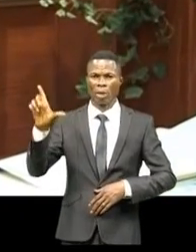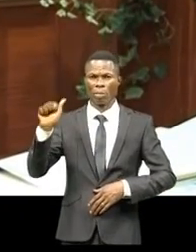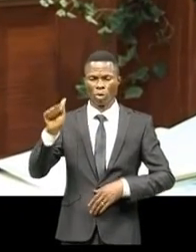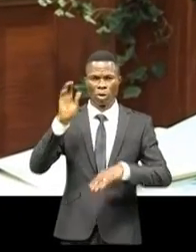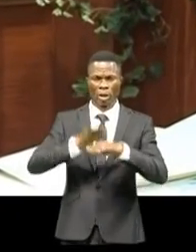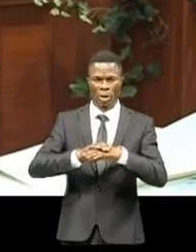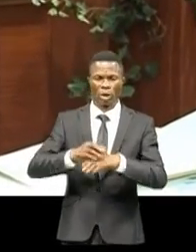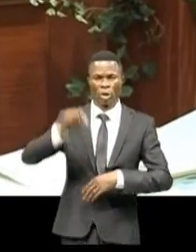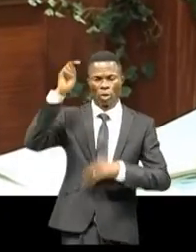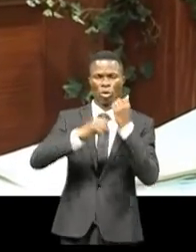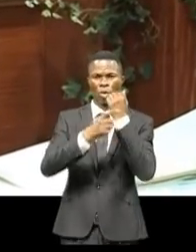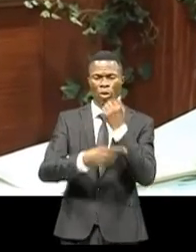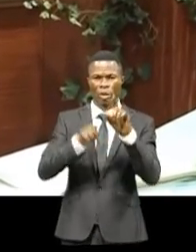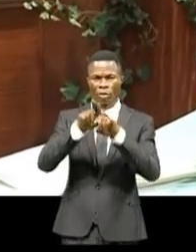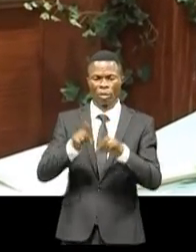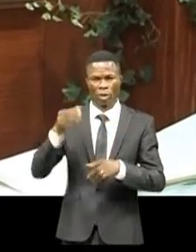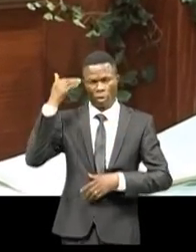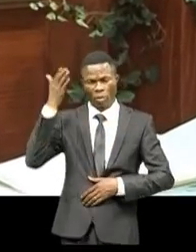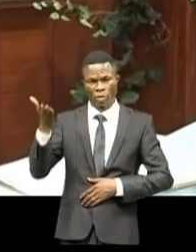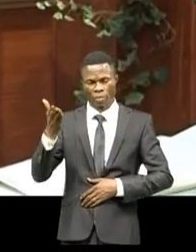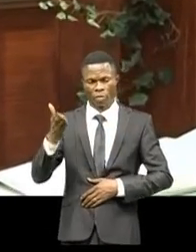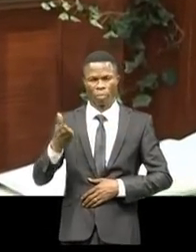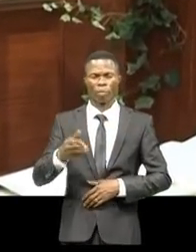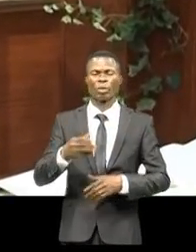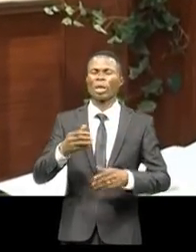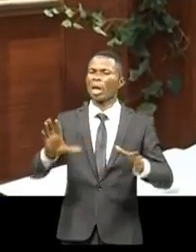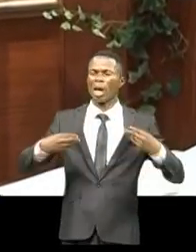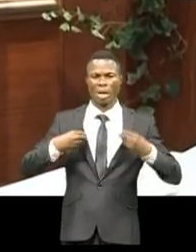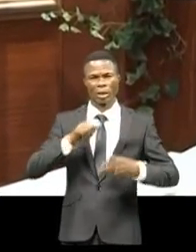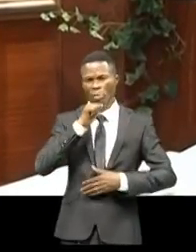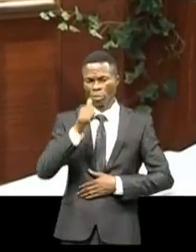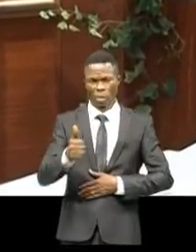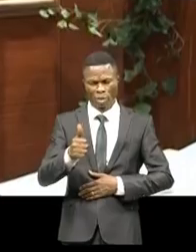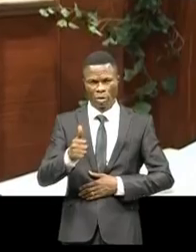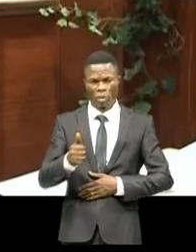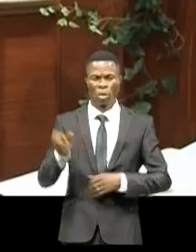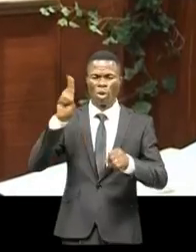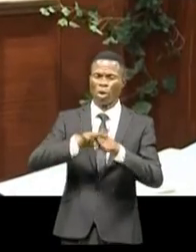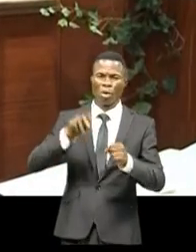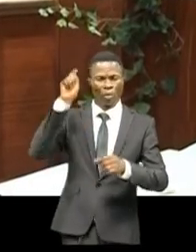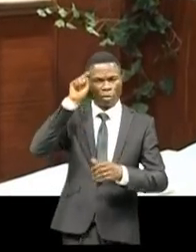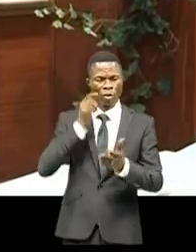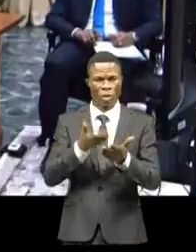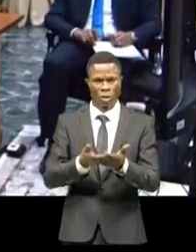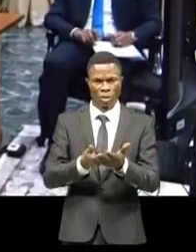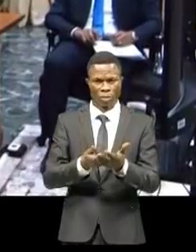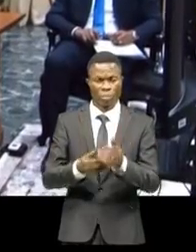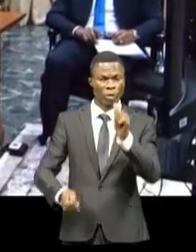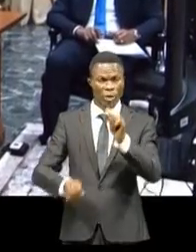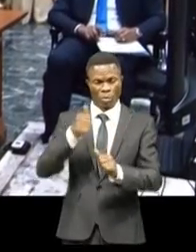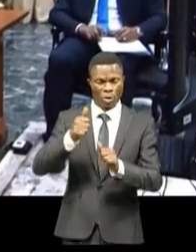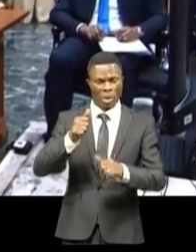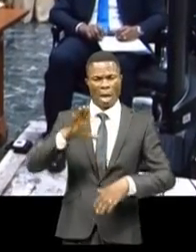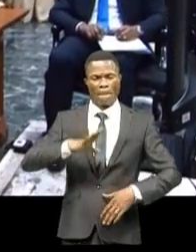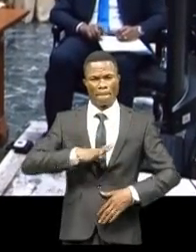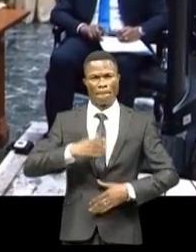Nord Kivu et dans l'Ituri. Il a résolument condamné ces actes ignobles. Au-delà de cette